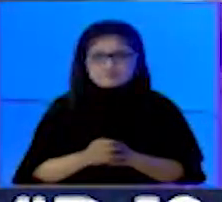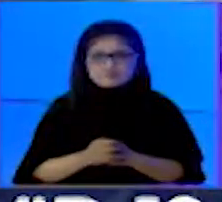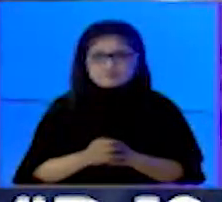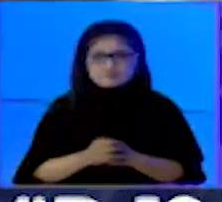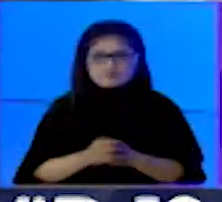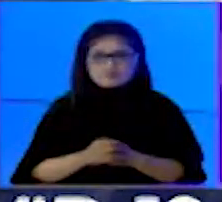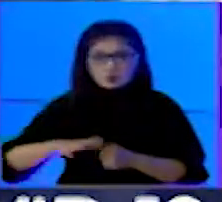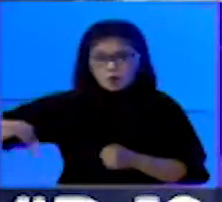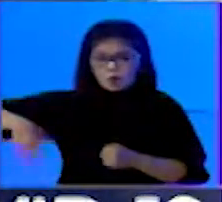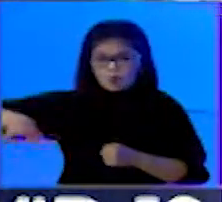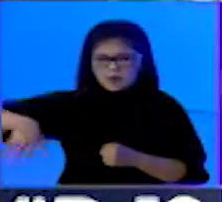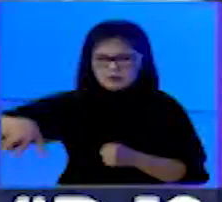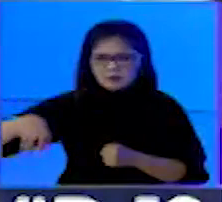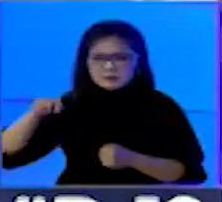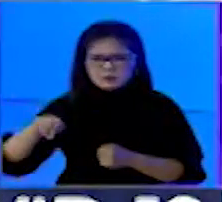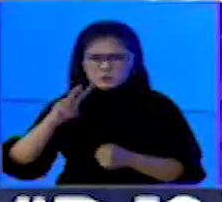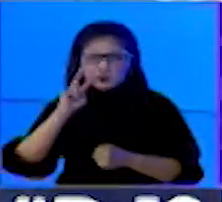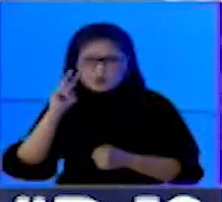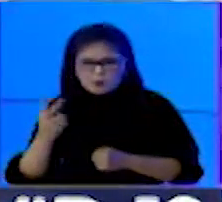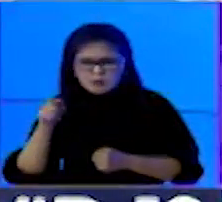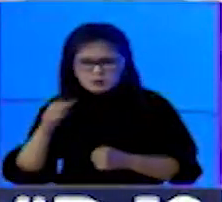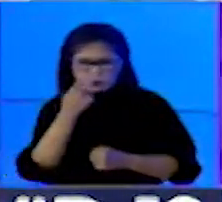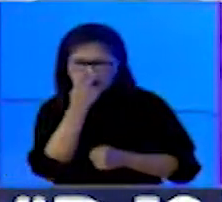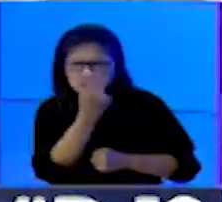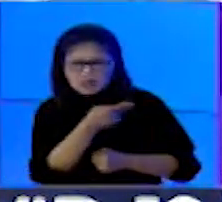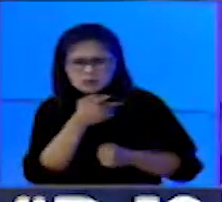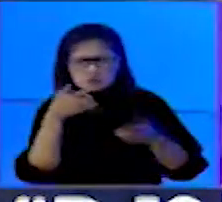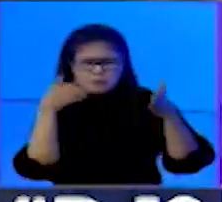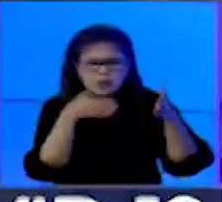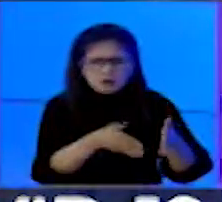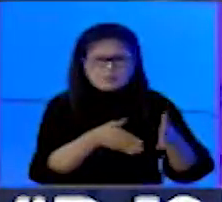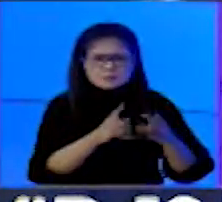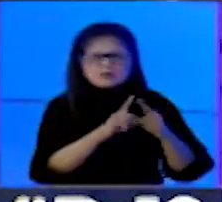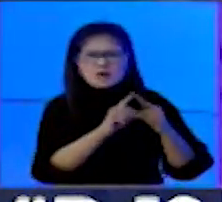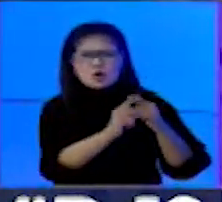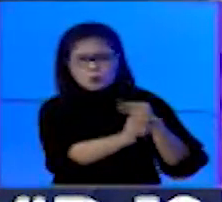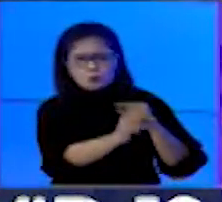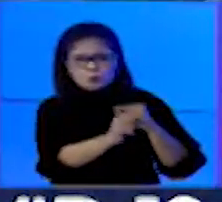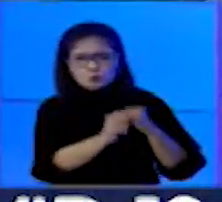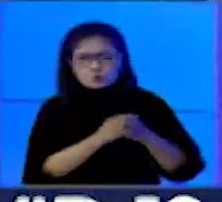Keluarga dan kerabat hanya bisa menyaksikan pemakaman Dr. Miftah dari kejauhan di luar lokasi pemakaman.